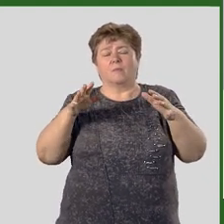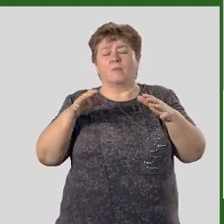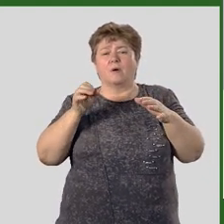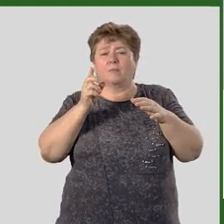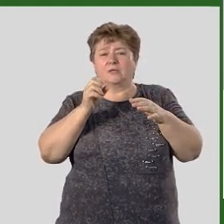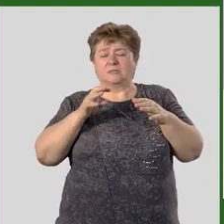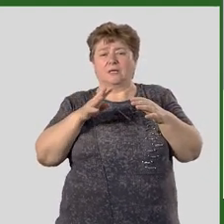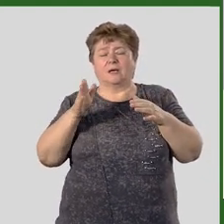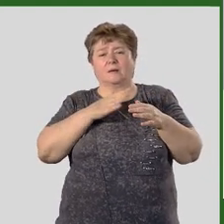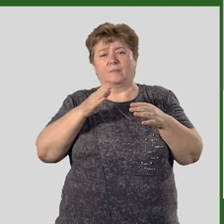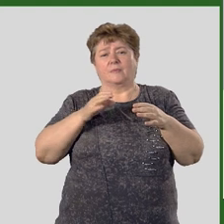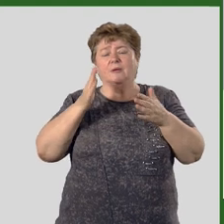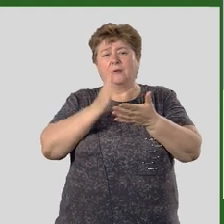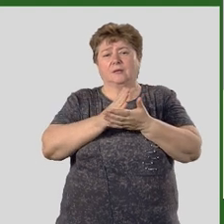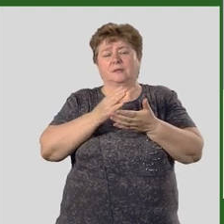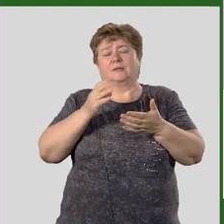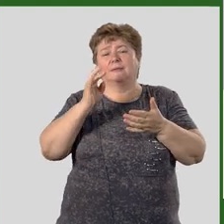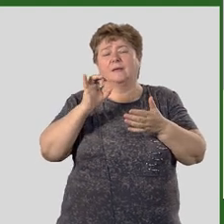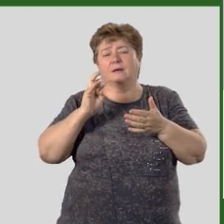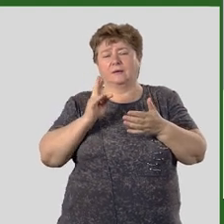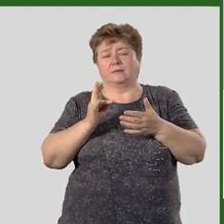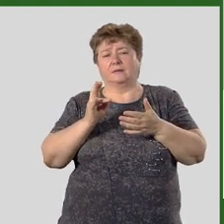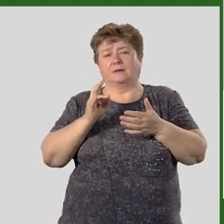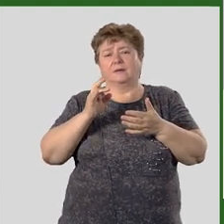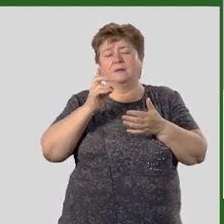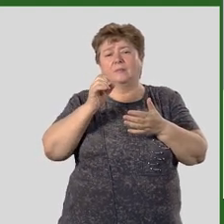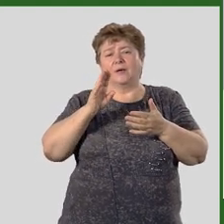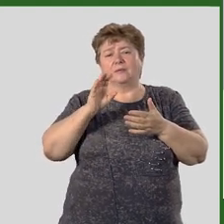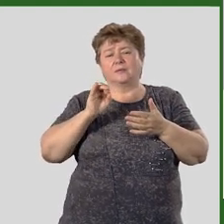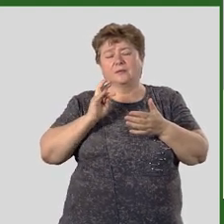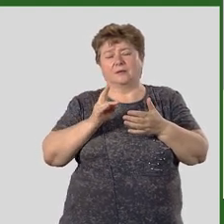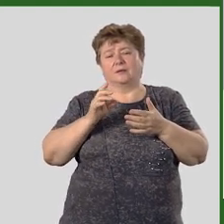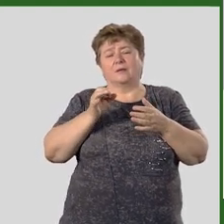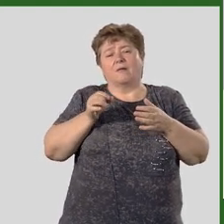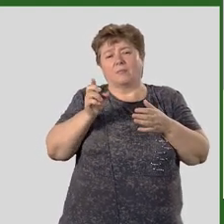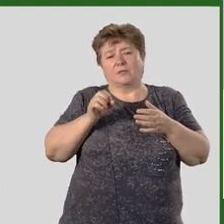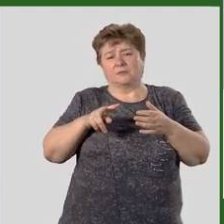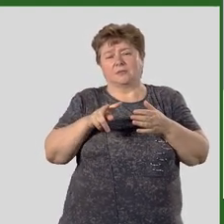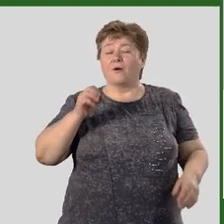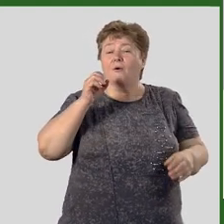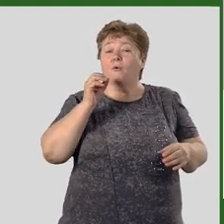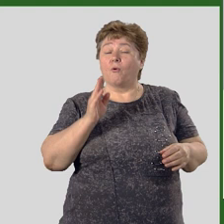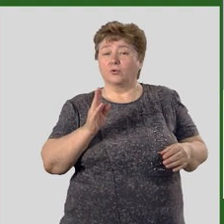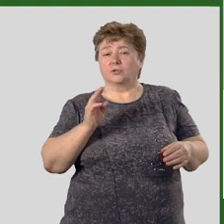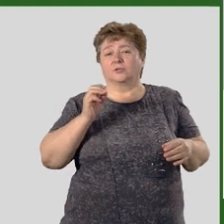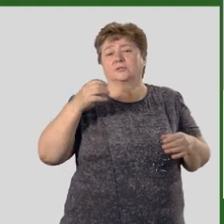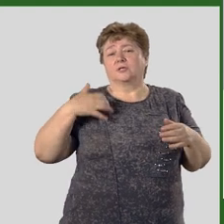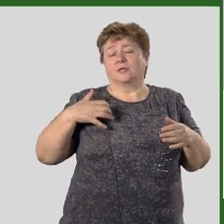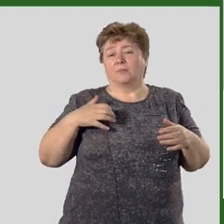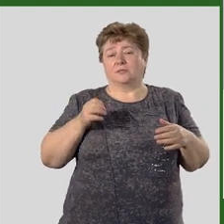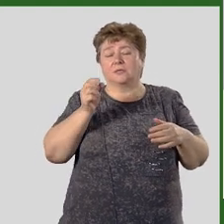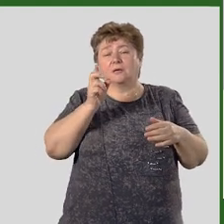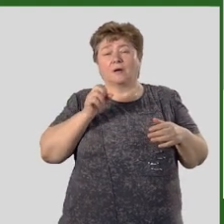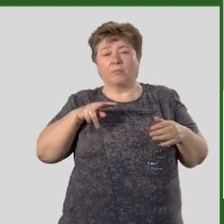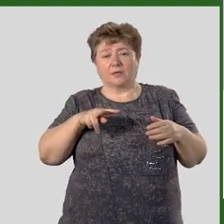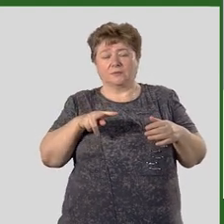межобластной миграции имеет место в Нарынской и Баткенской областях, тогда как в Ошской и